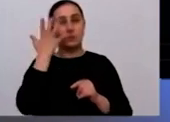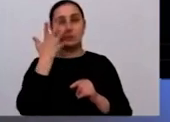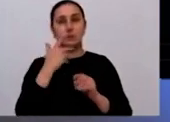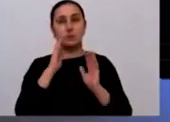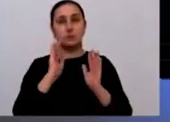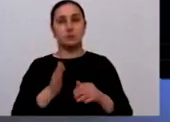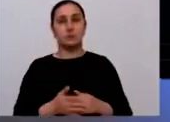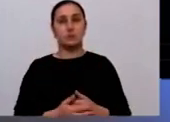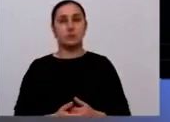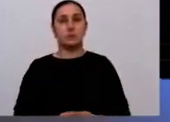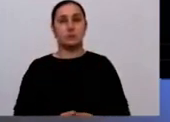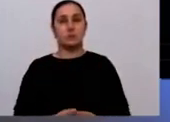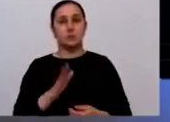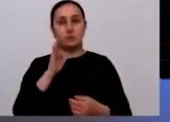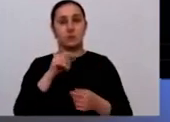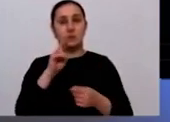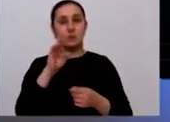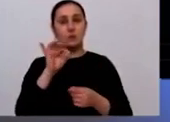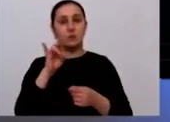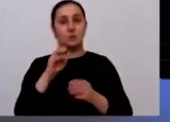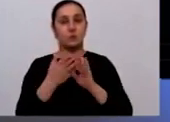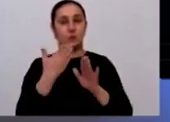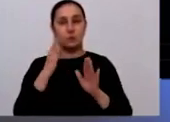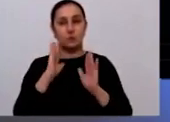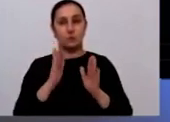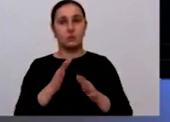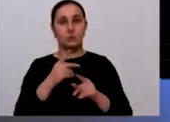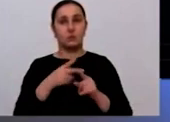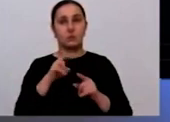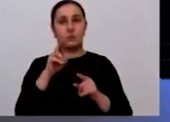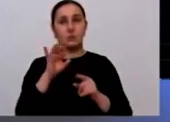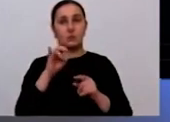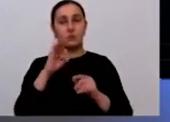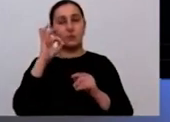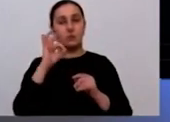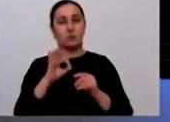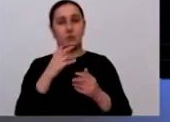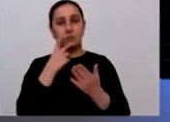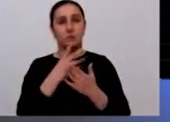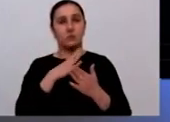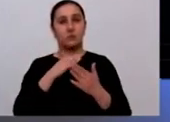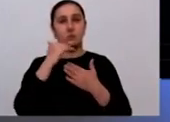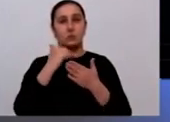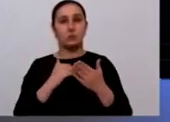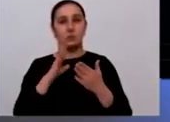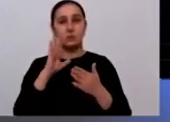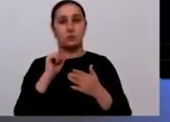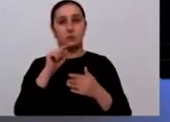bo'ladi. Va konturini olib tashlaymiz. Konturni foizini ko'rdingiz, tushirib oldim